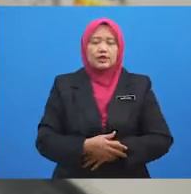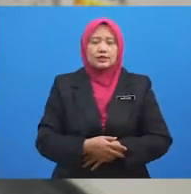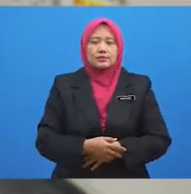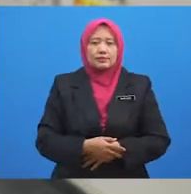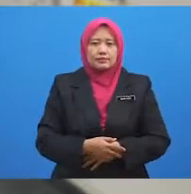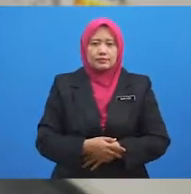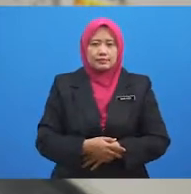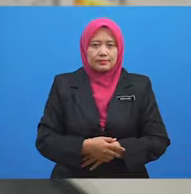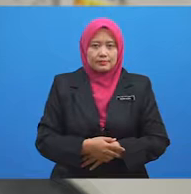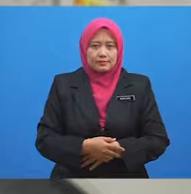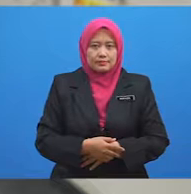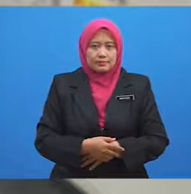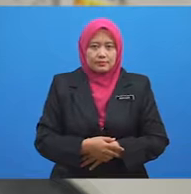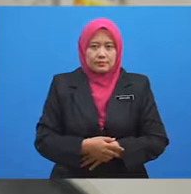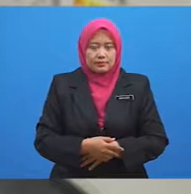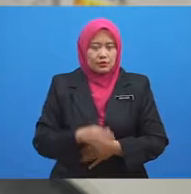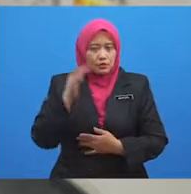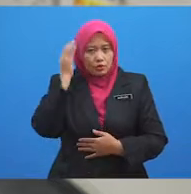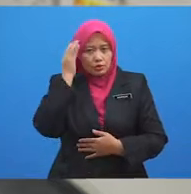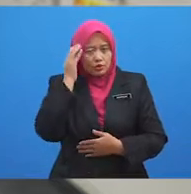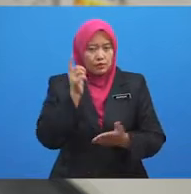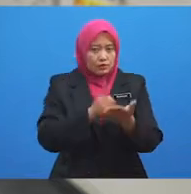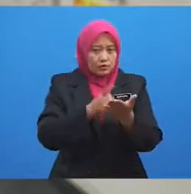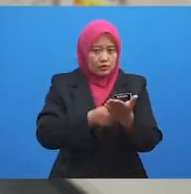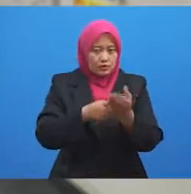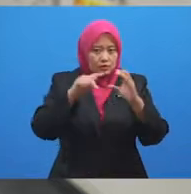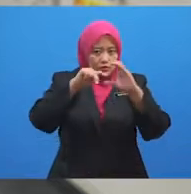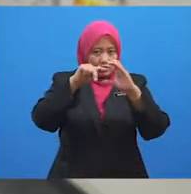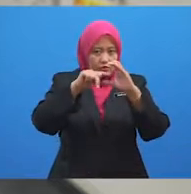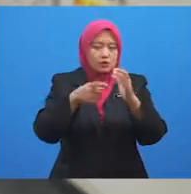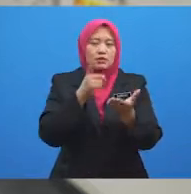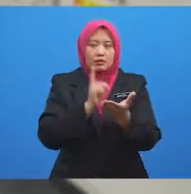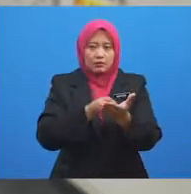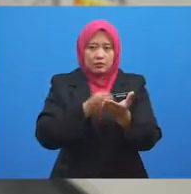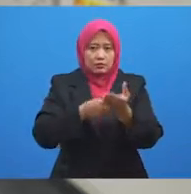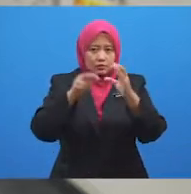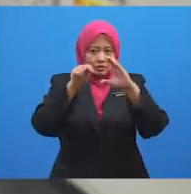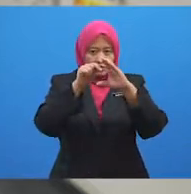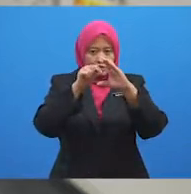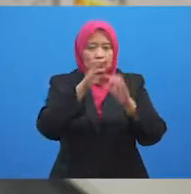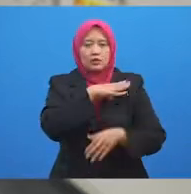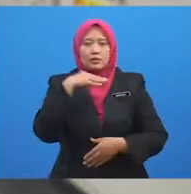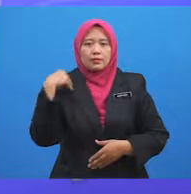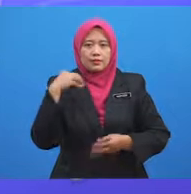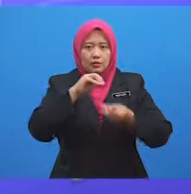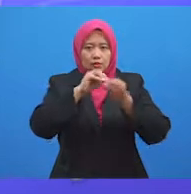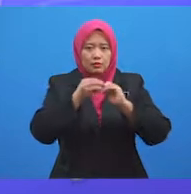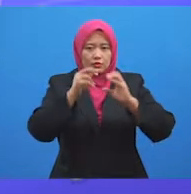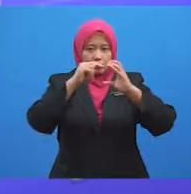menentukan bilangan proton, bilangan neutron dan nombor nukleon dalam